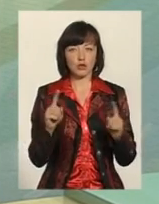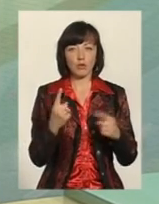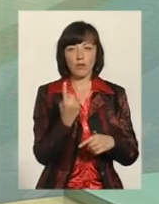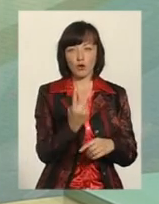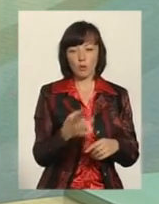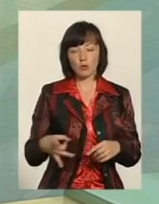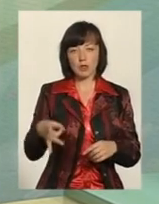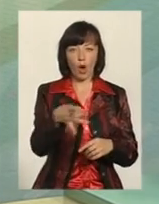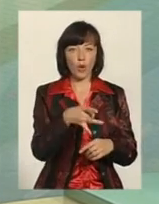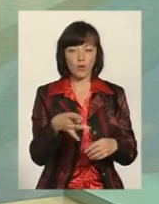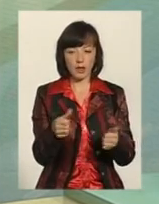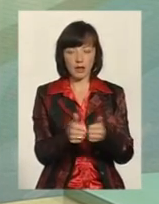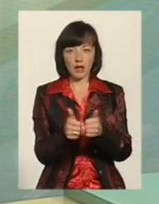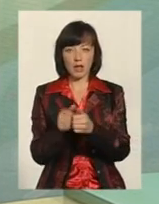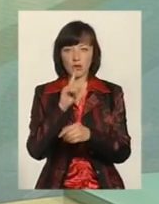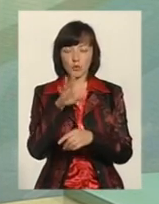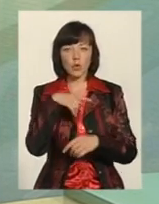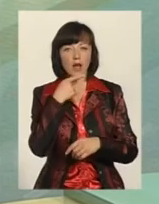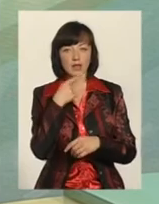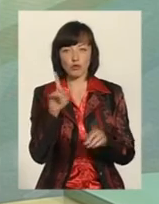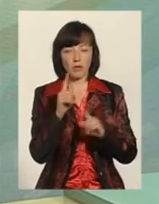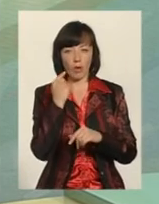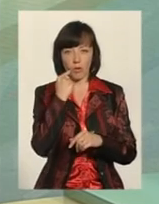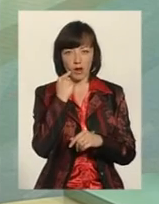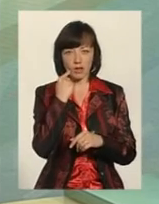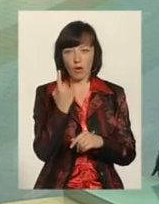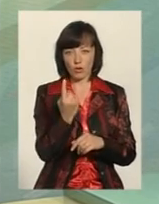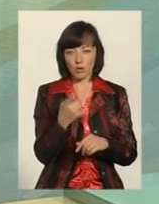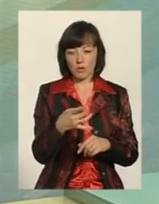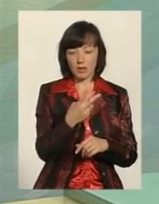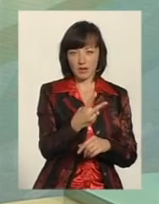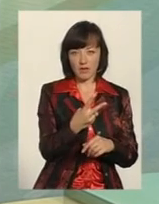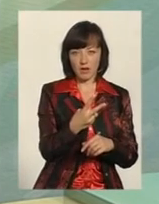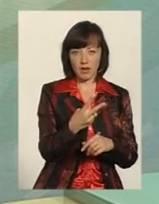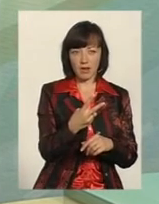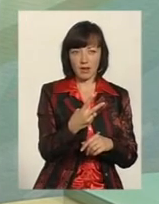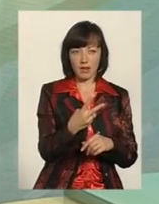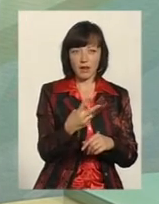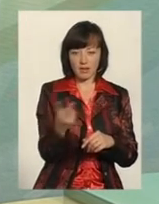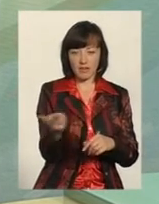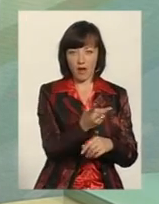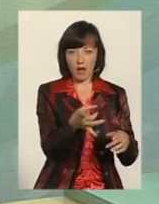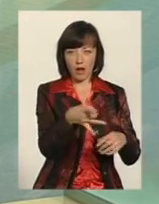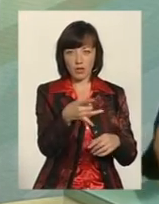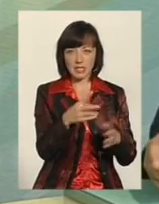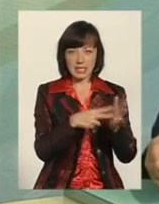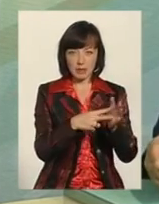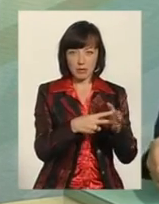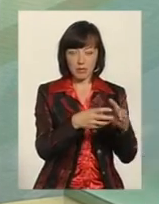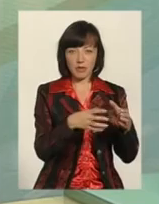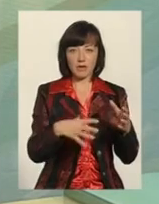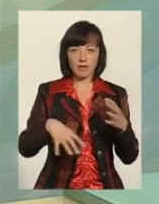одному з районів, які рядом, не буду називати, щоб не образити, в одному, от два рядом стоячі райони, в одному районі всі